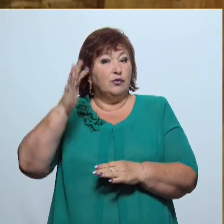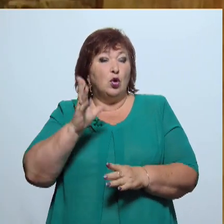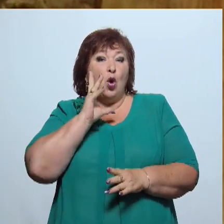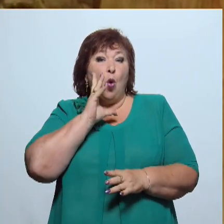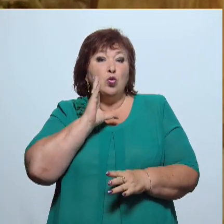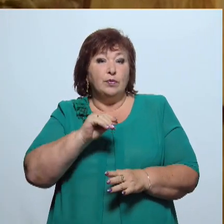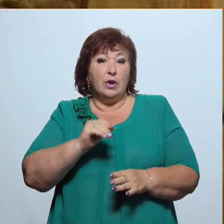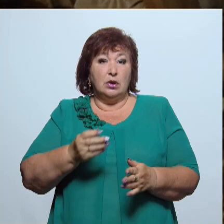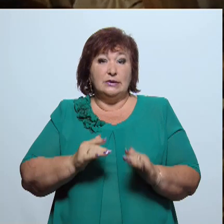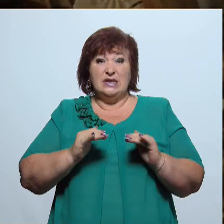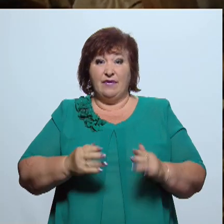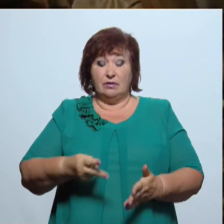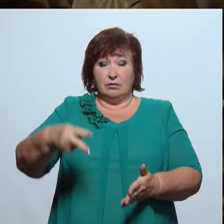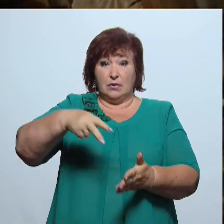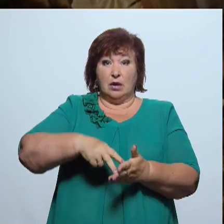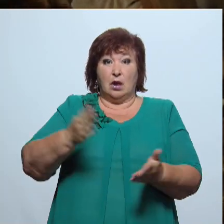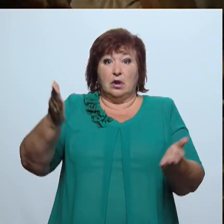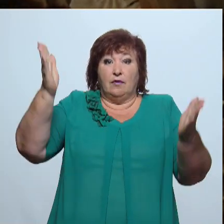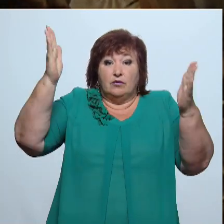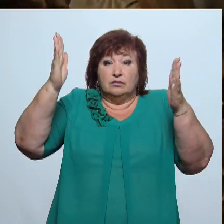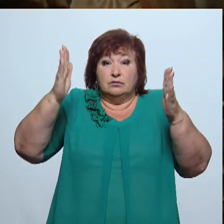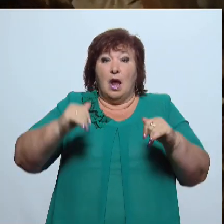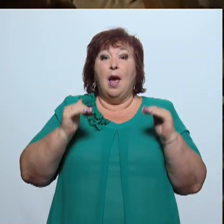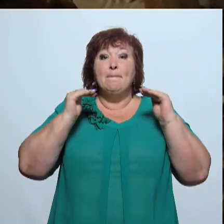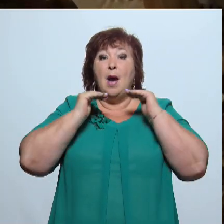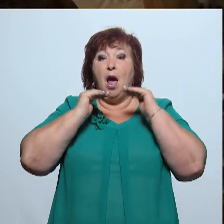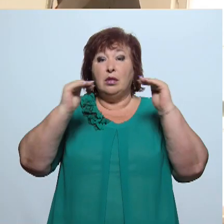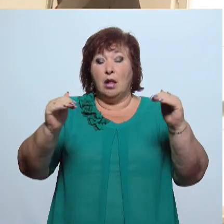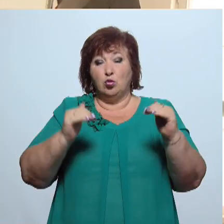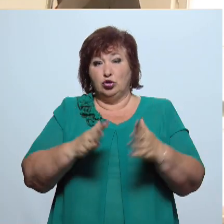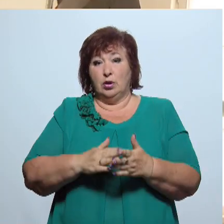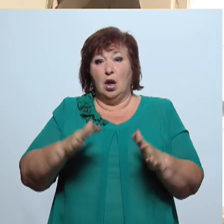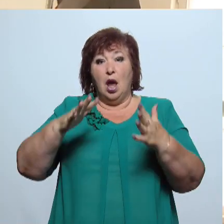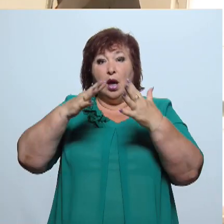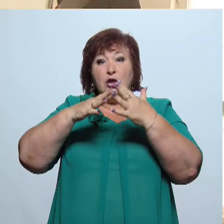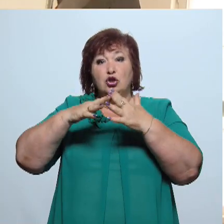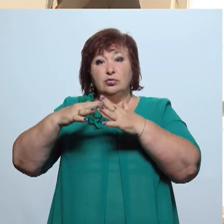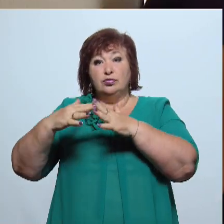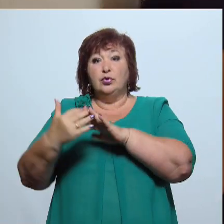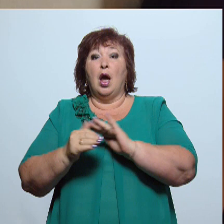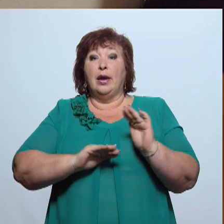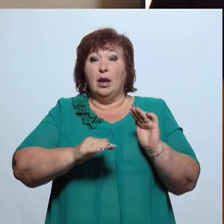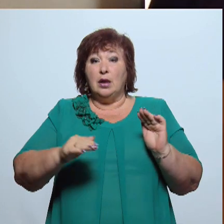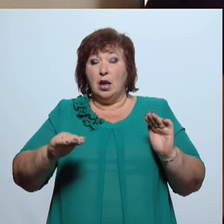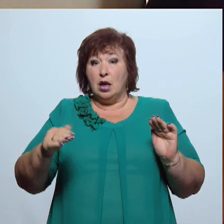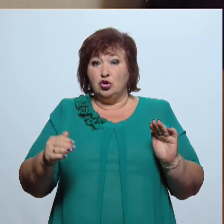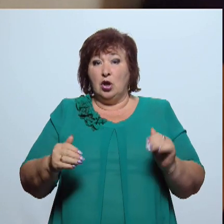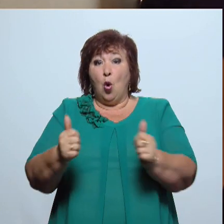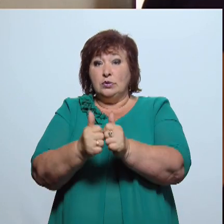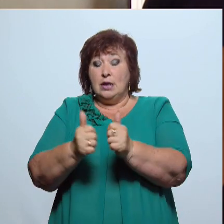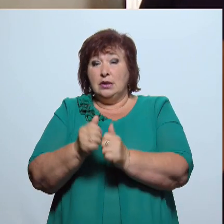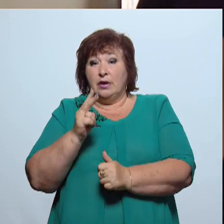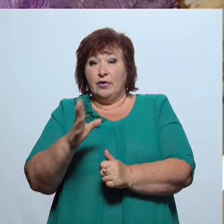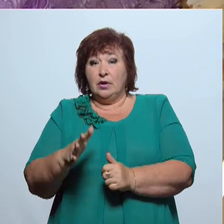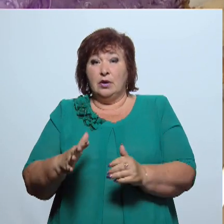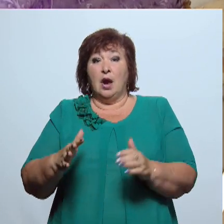успела подняться с дивана, как на него обвалились потолочные перекрытия. Поехала крыша и на лестничном марше. В соседней квартире